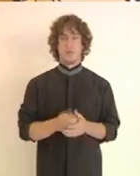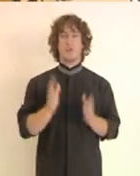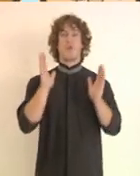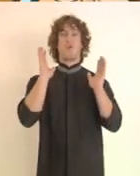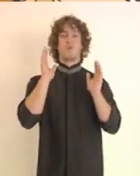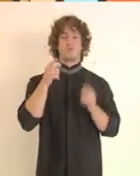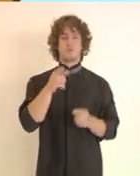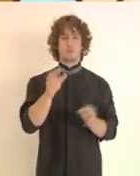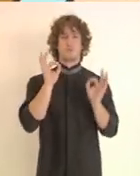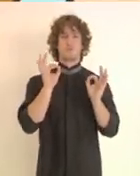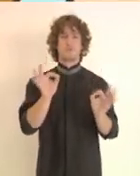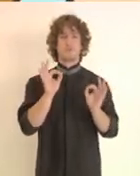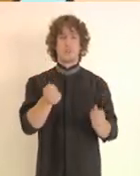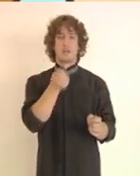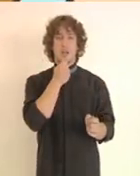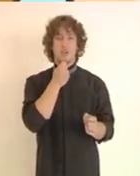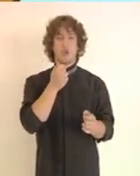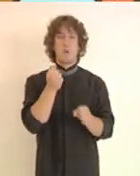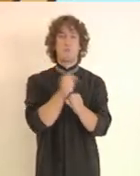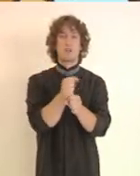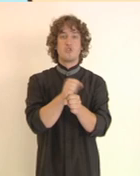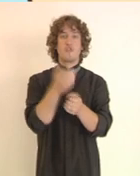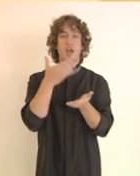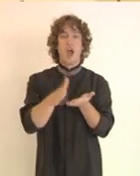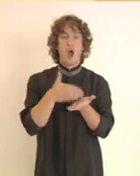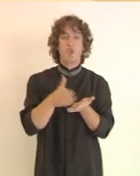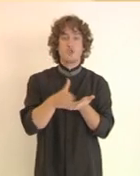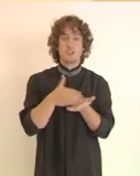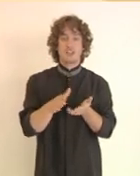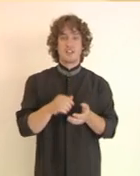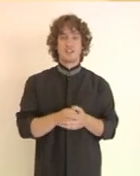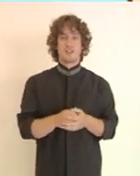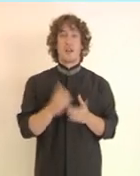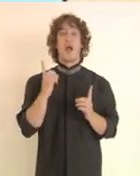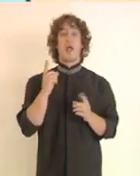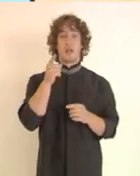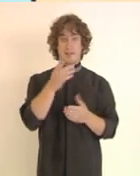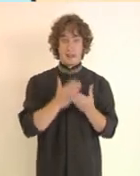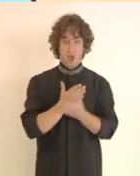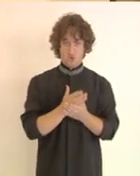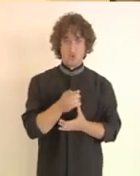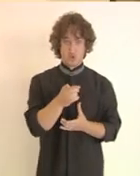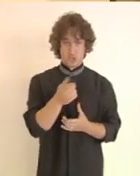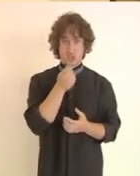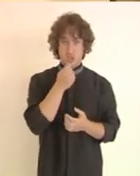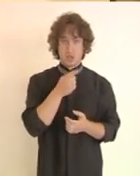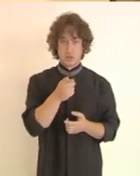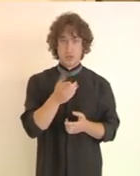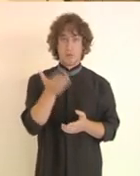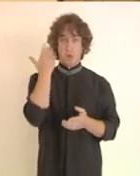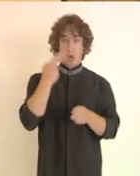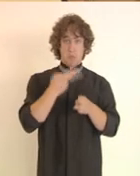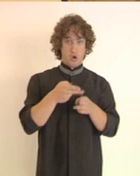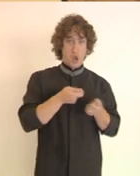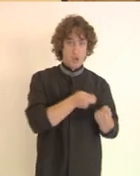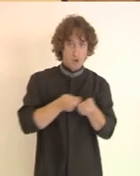Joj, dobrú odku veľkú, brinzové halušky so slaninkou. Len, či si to, Jano, môj zaslúžiš. Poriadok v košiari